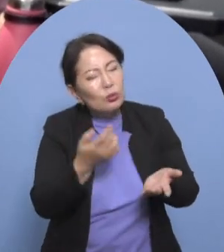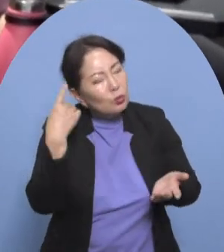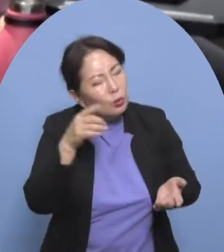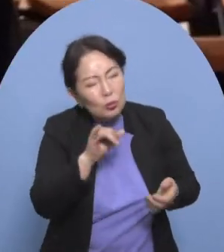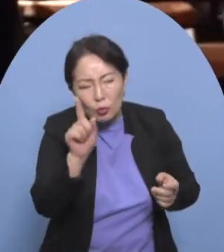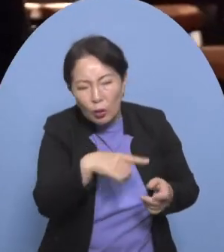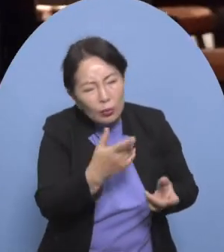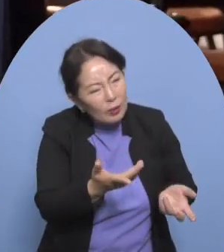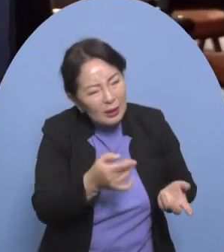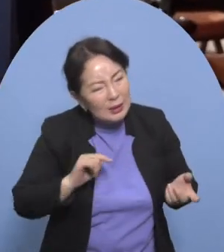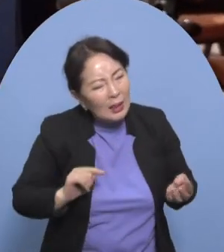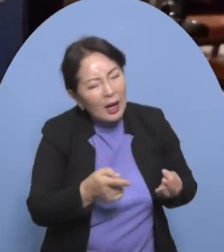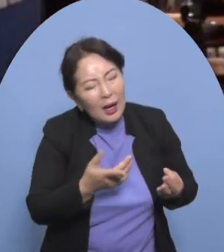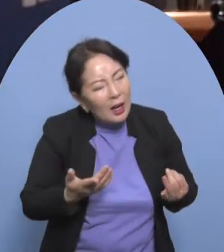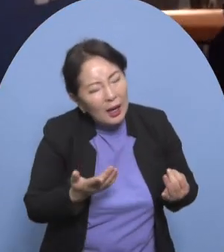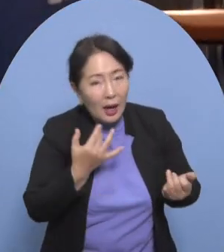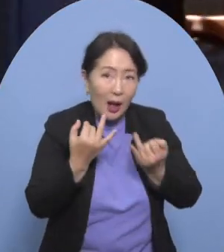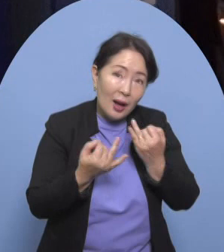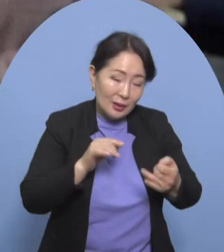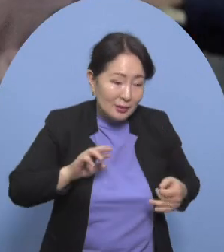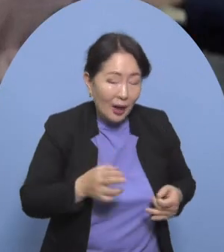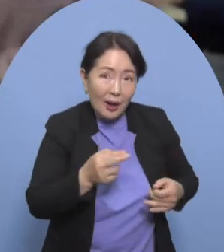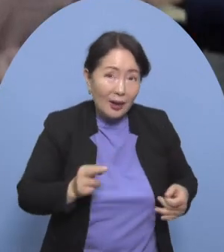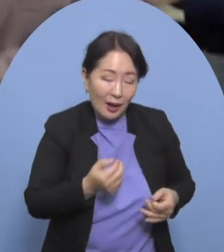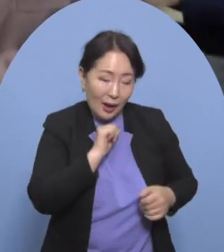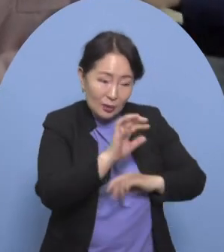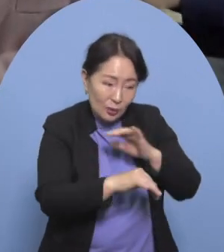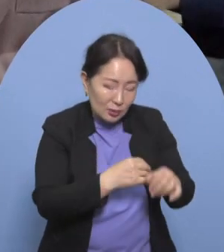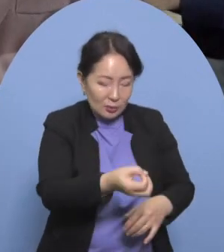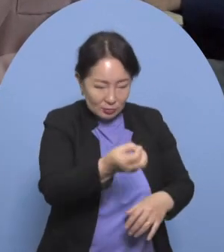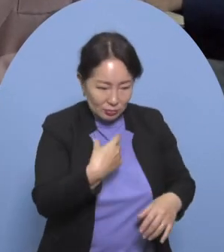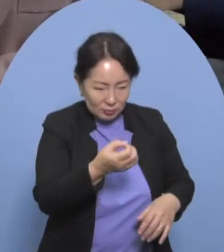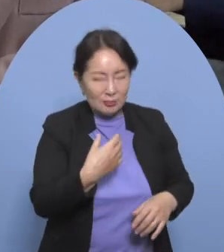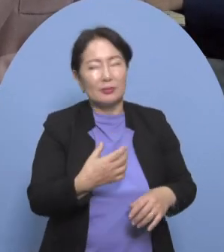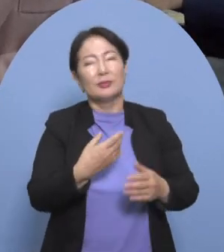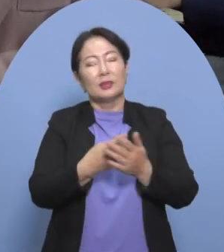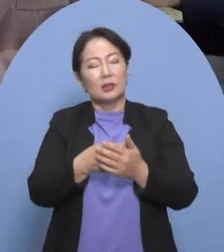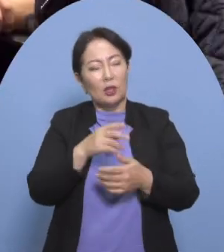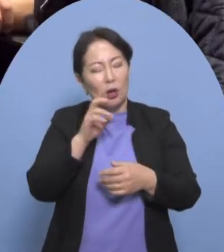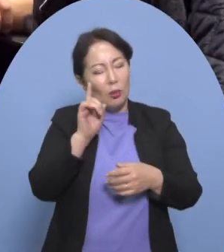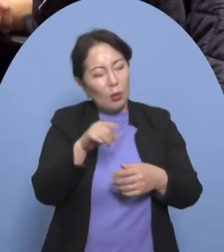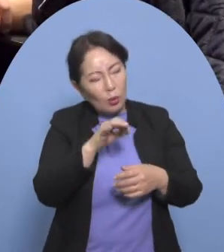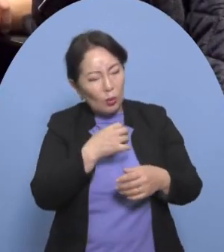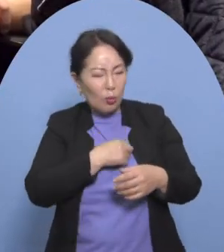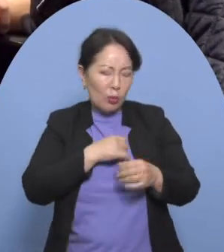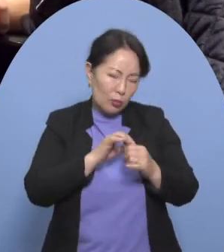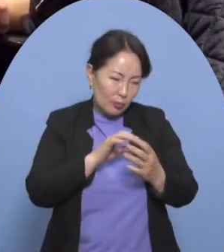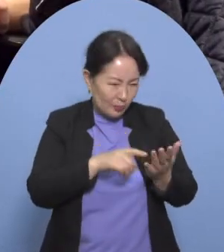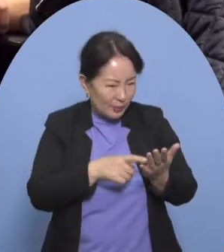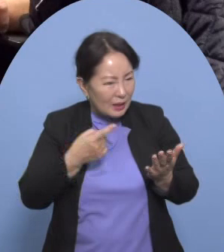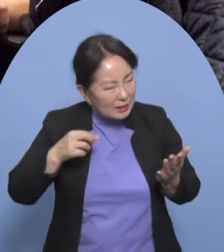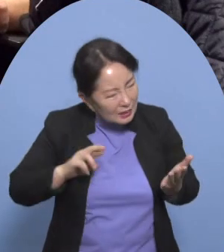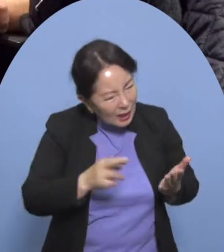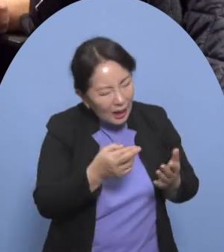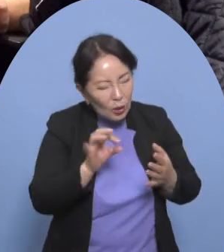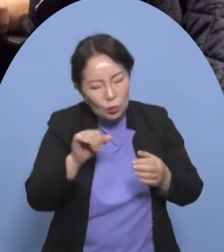асуух юу нь болохгүй юм яагаад гэж асуухад тэр яагаад гэдээ ямар нэг юм одоо боломжгүй үйлдэл янз бүрийн бохирдлын юм их юм бол энэ